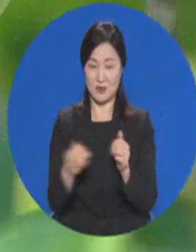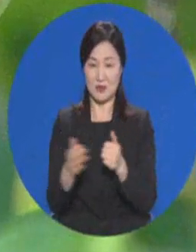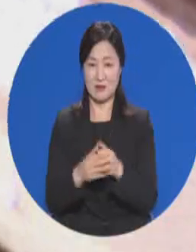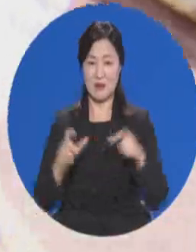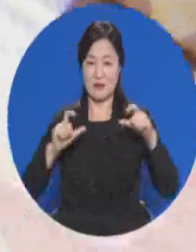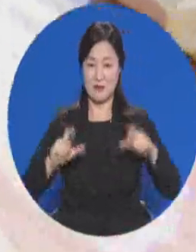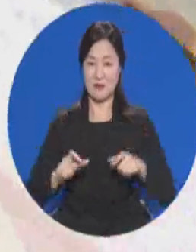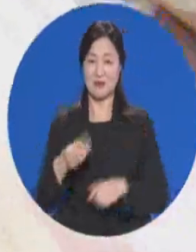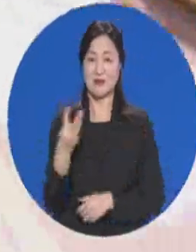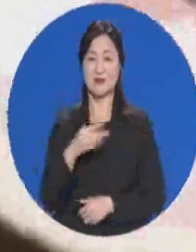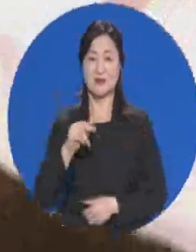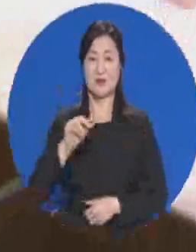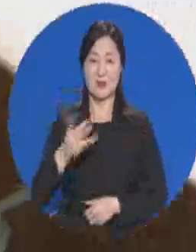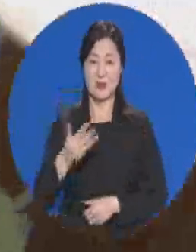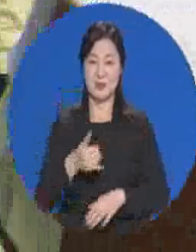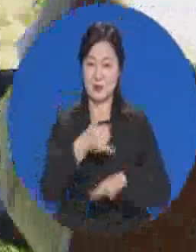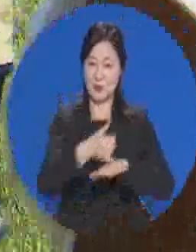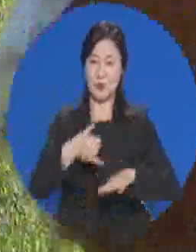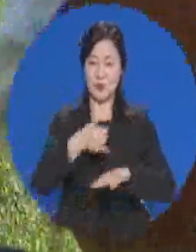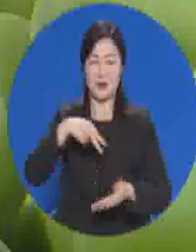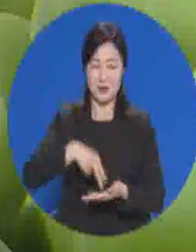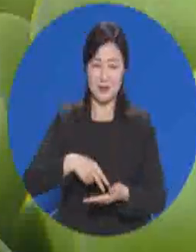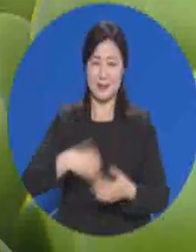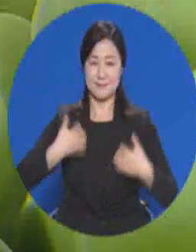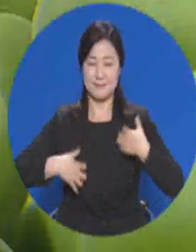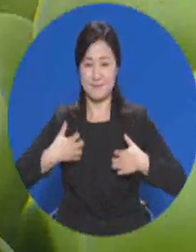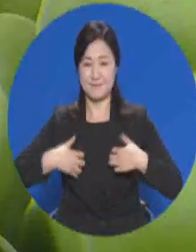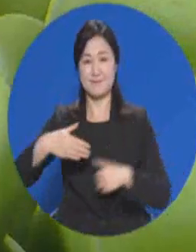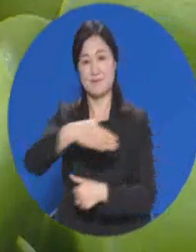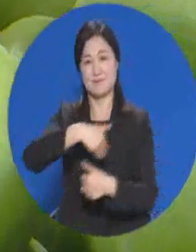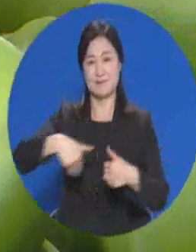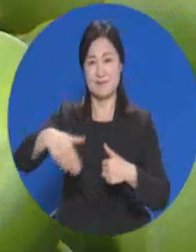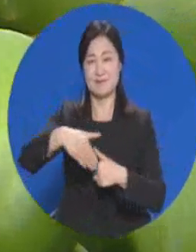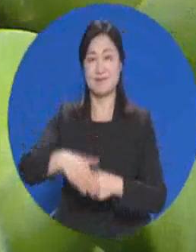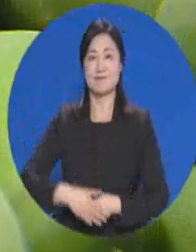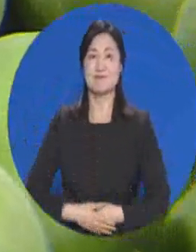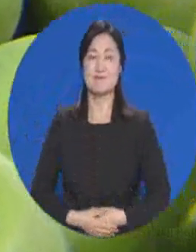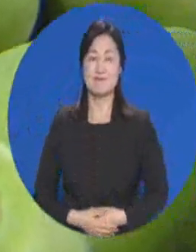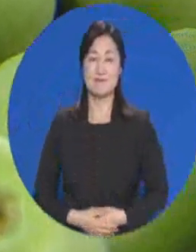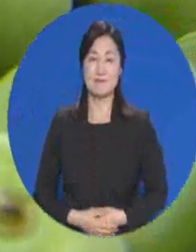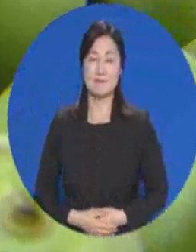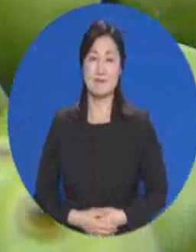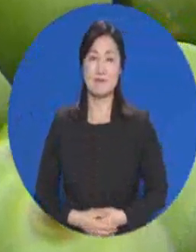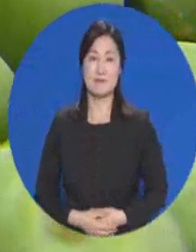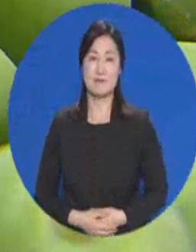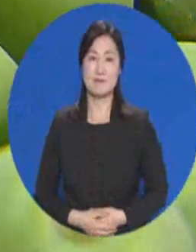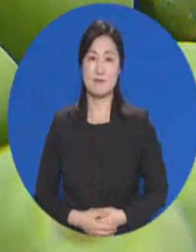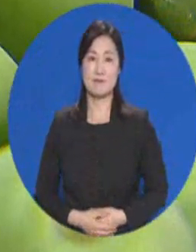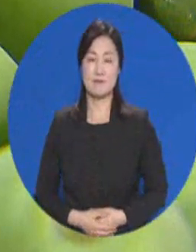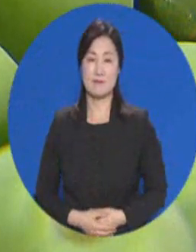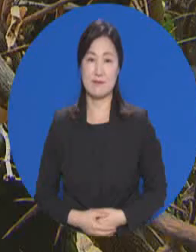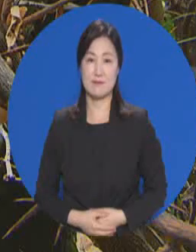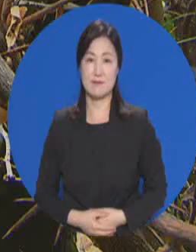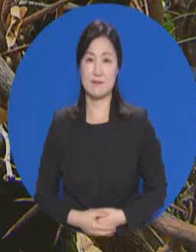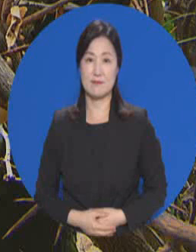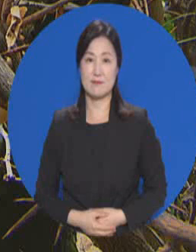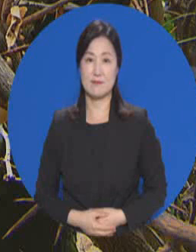지역의 3,800여 재배 농가들도 활기가 넘치고 있습니다. MBC 뉴스 김주입니다.